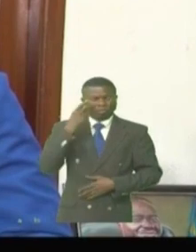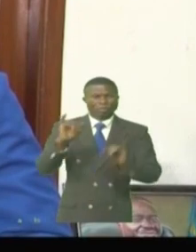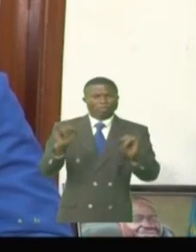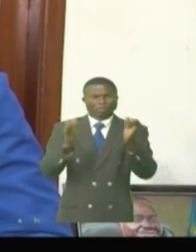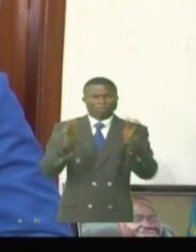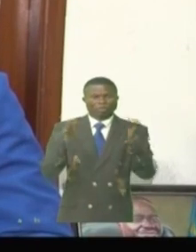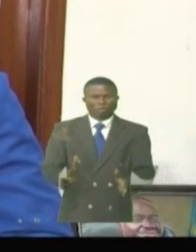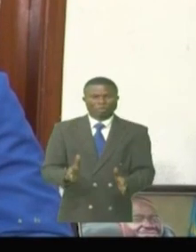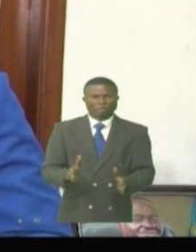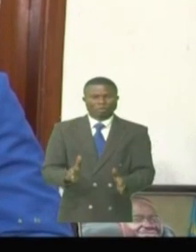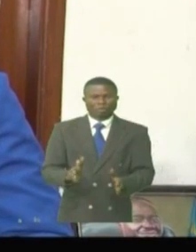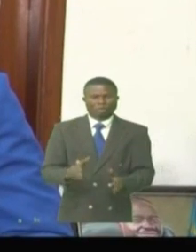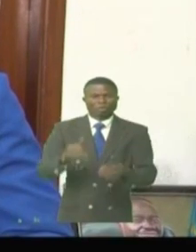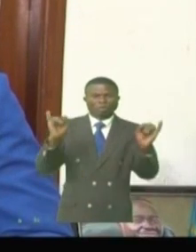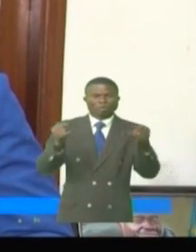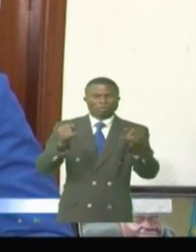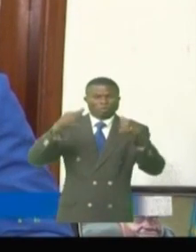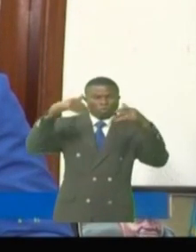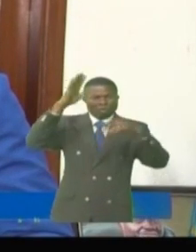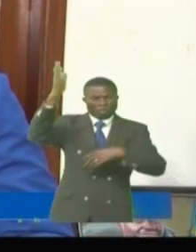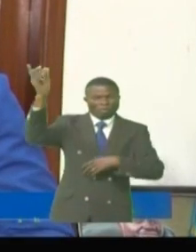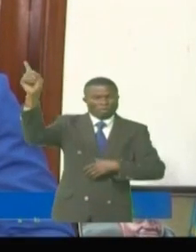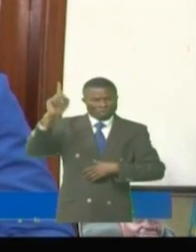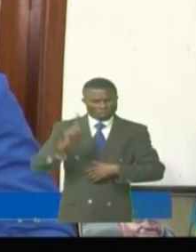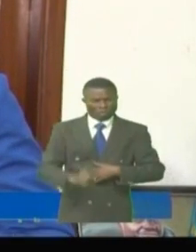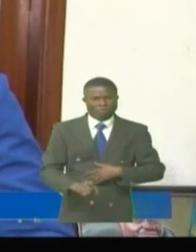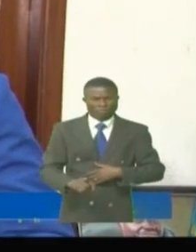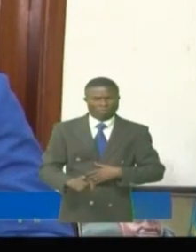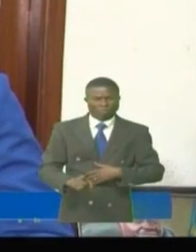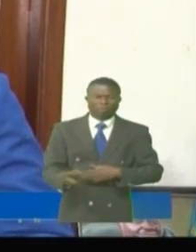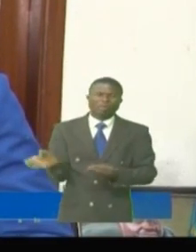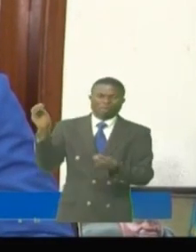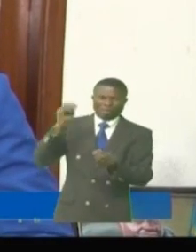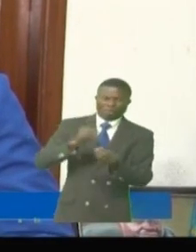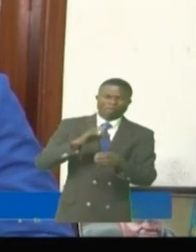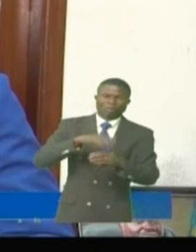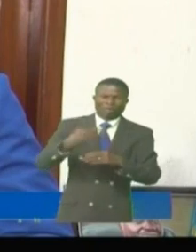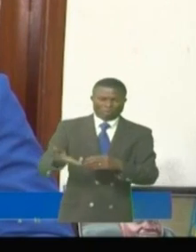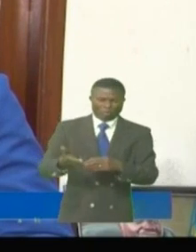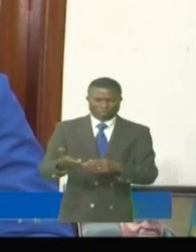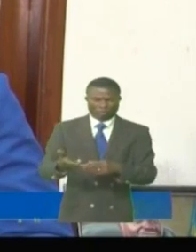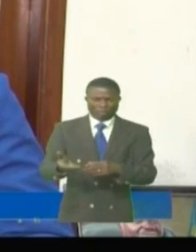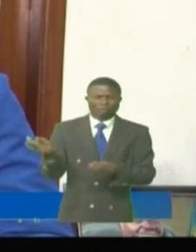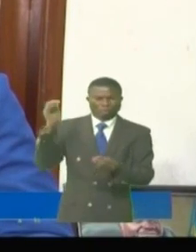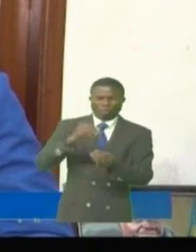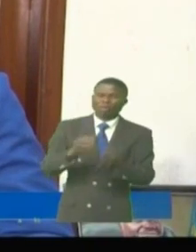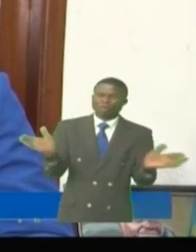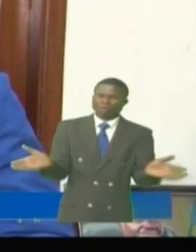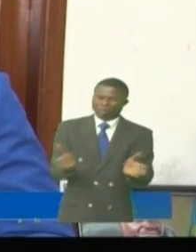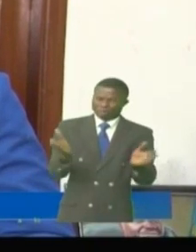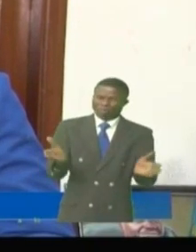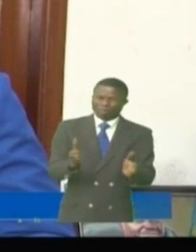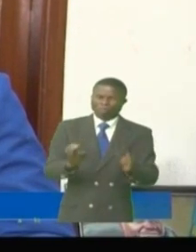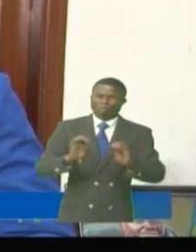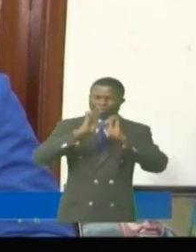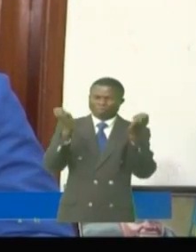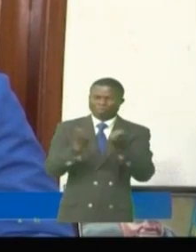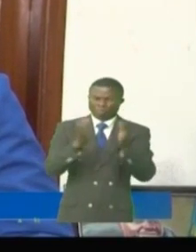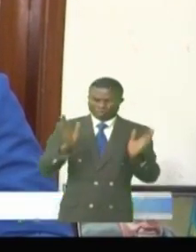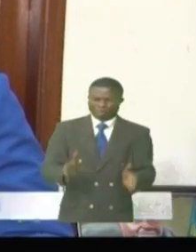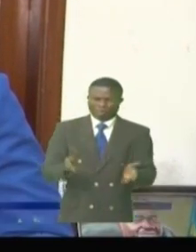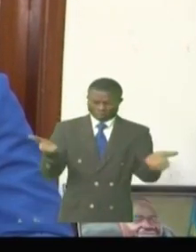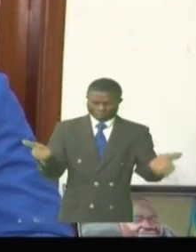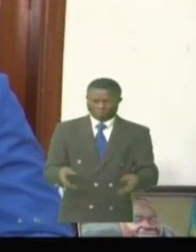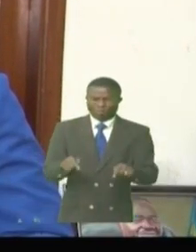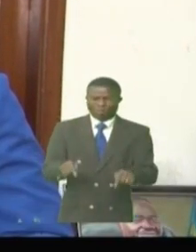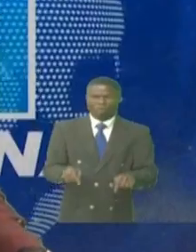joueurs étrangers deviendront pratiquement complémentaires ou deviendront pour renforcer l'équipe de base qui existe.